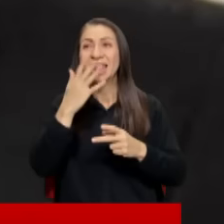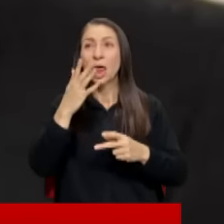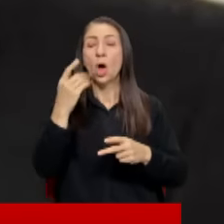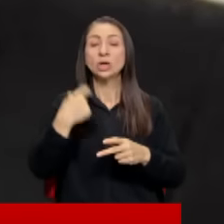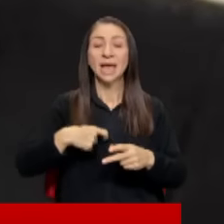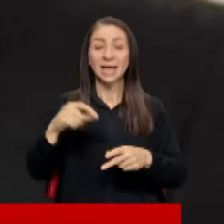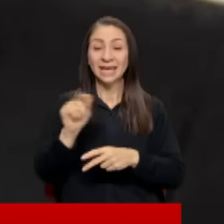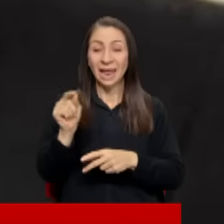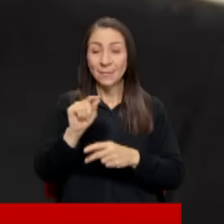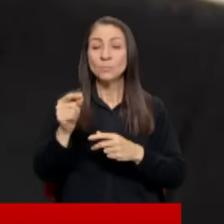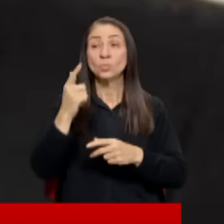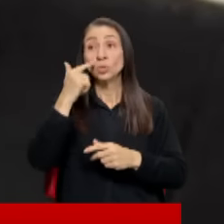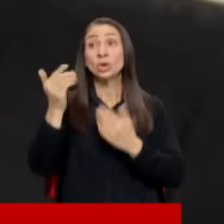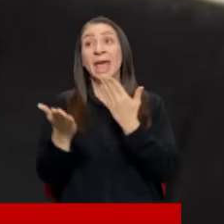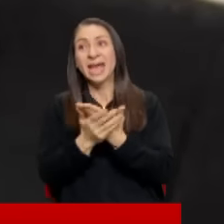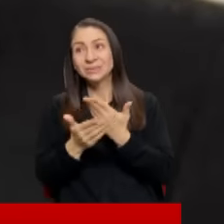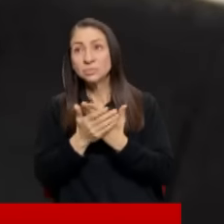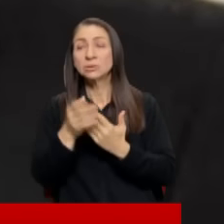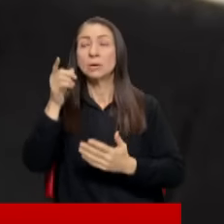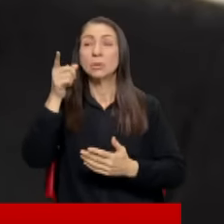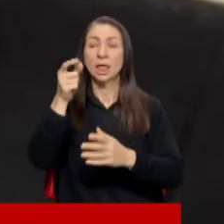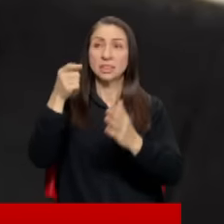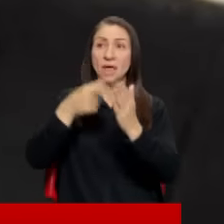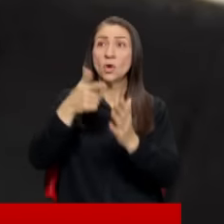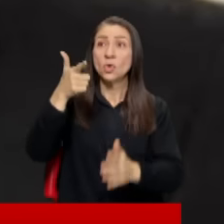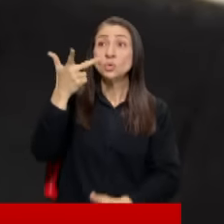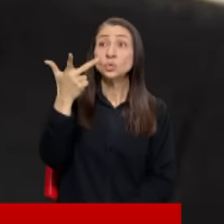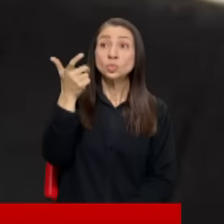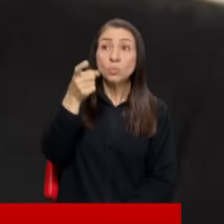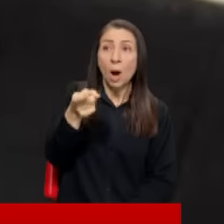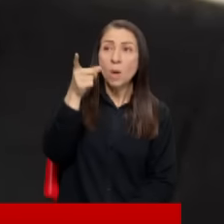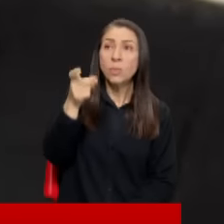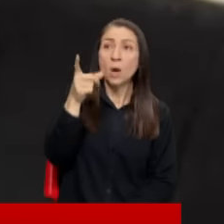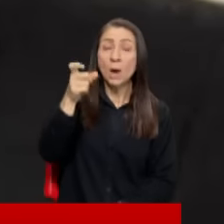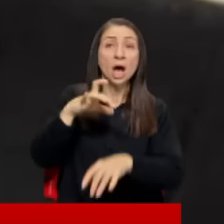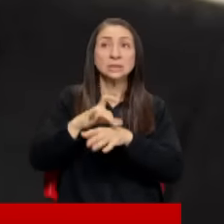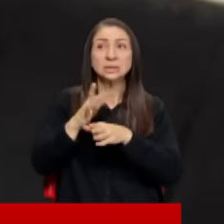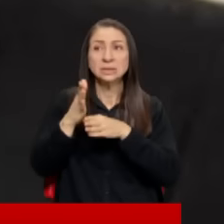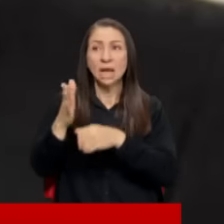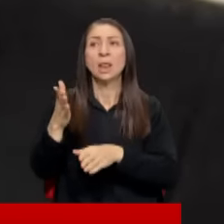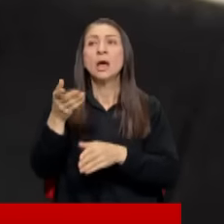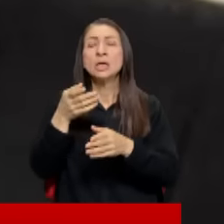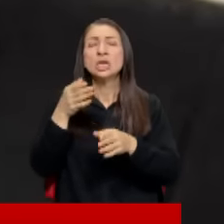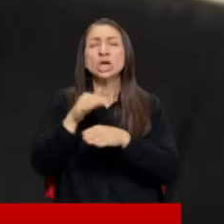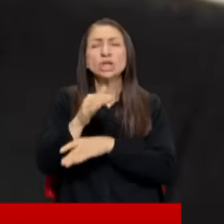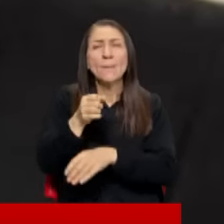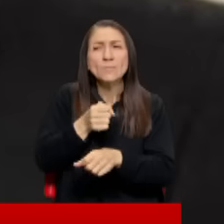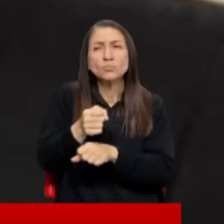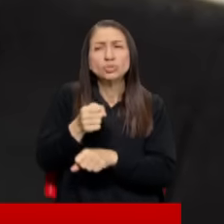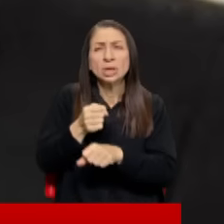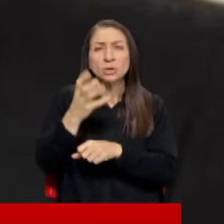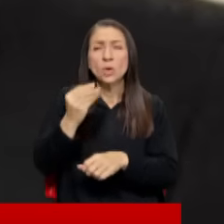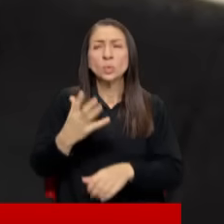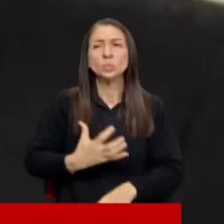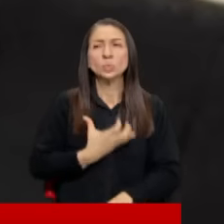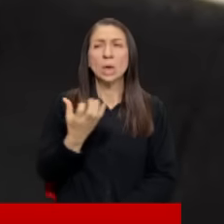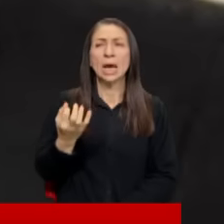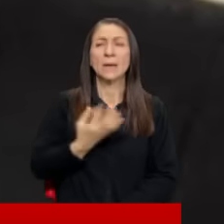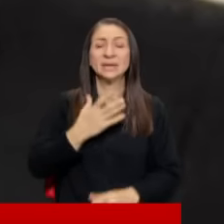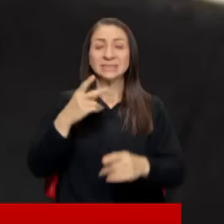müdür vekili Samet Güdük'ü hedef aldı. Güdük 3 kurşuna ağır yaralandı. Kaldırıldığı hastanede yaşam mücadelesi verirken acı